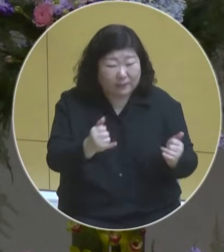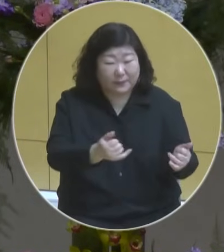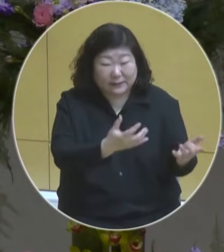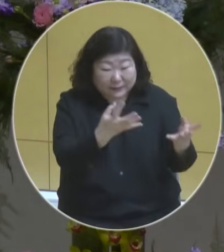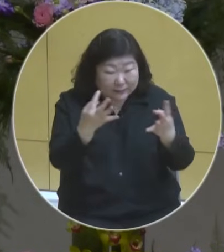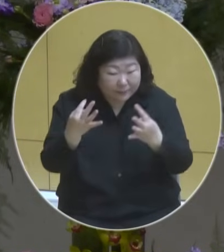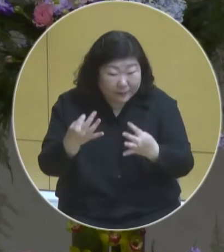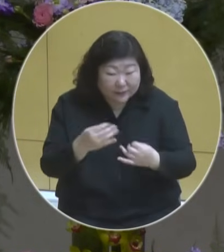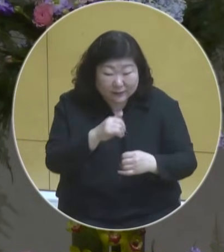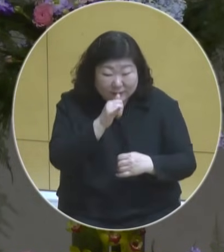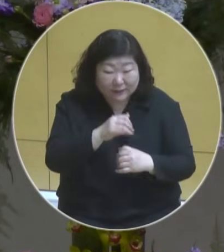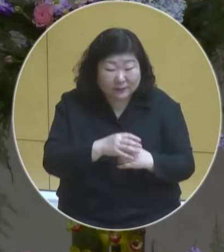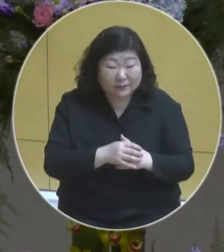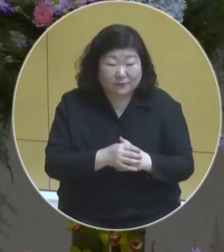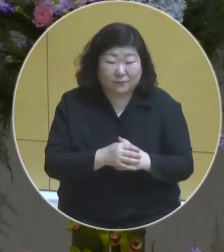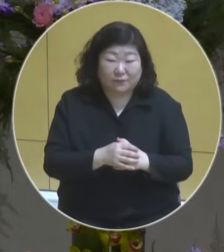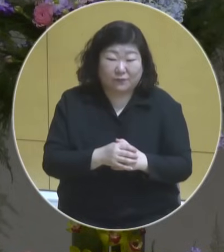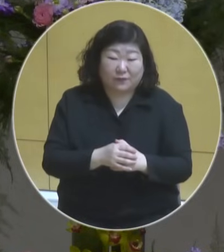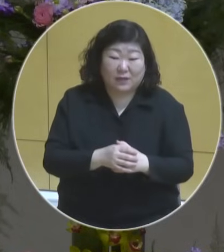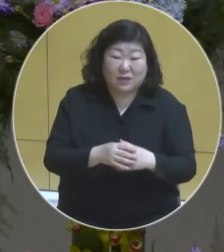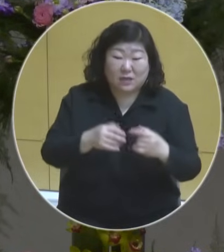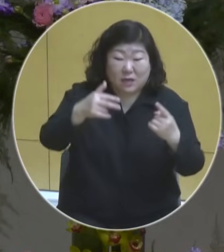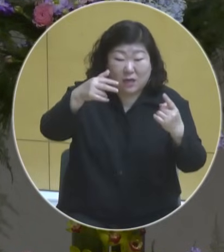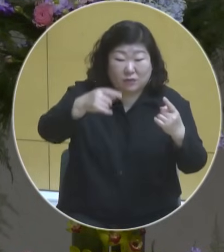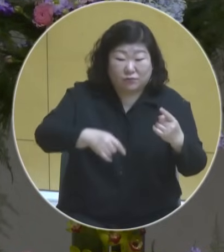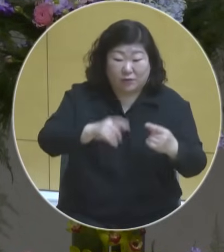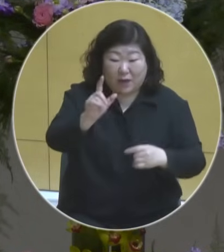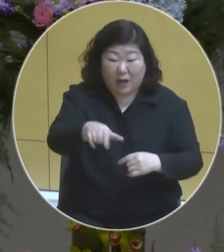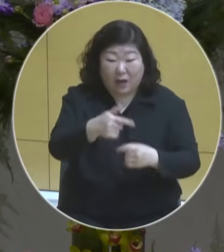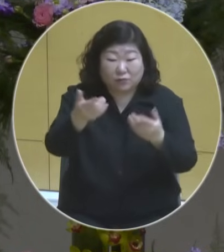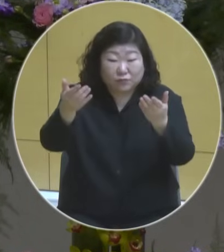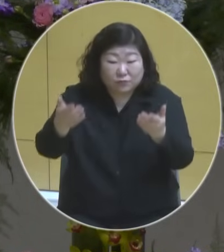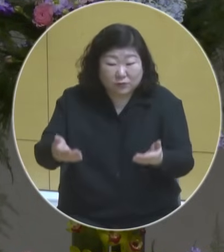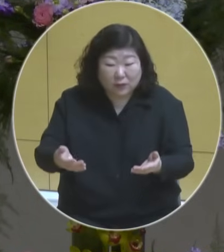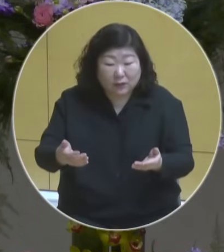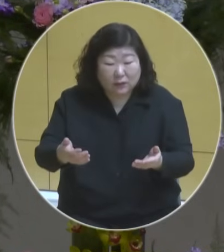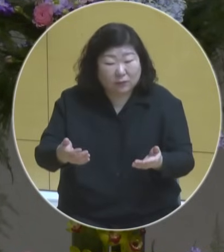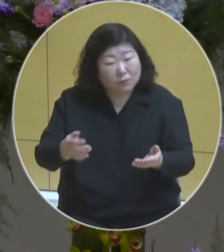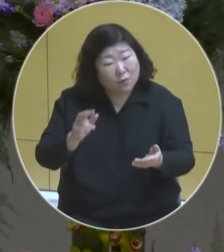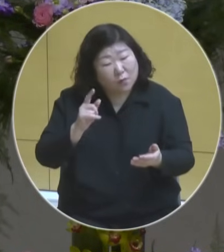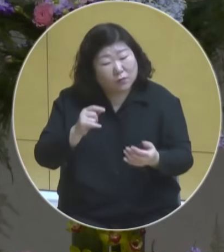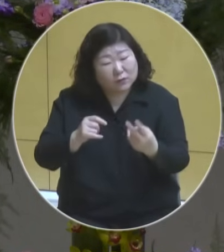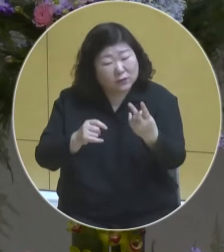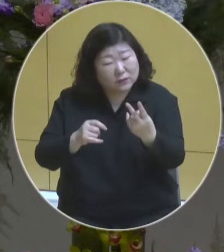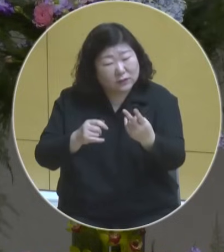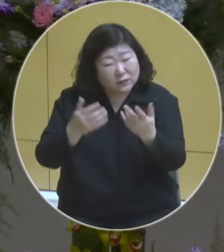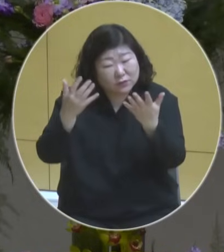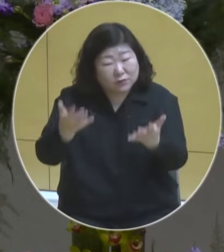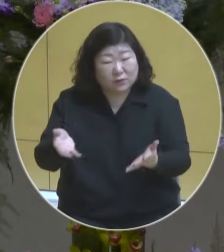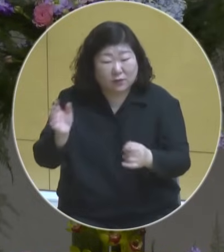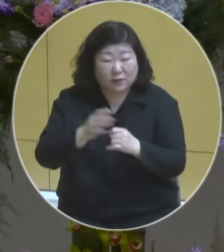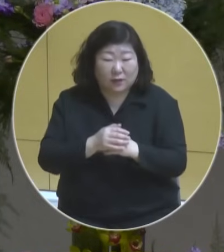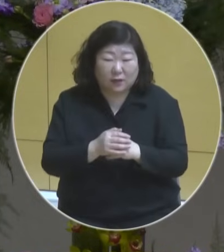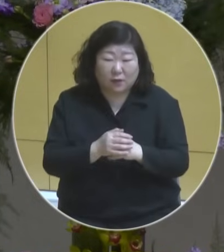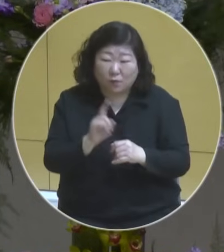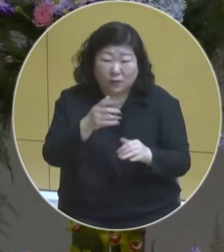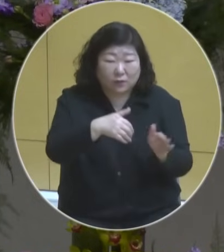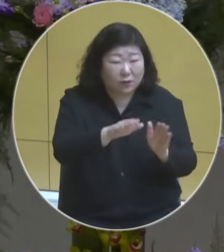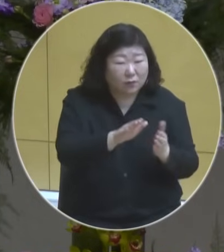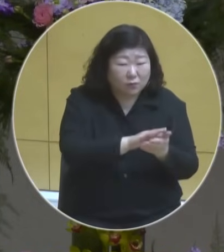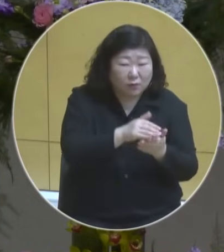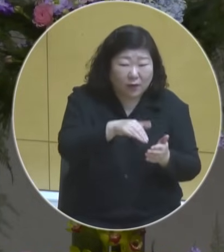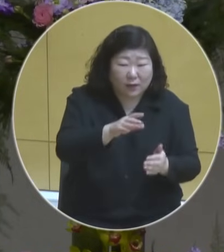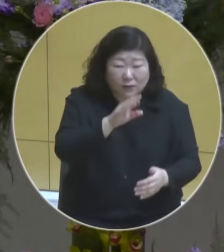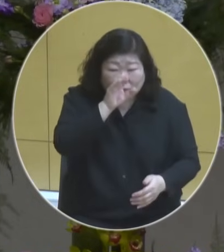많을 거예요 일주일에 하루 쉬 호른 이틀 쉬는데 연나라 어디서 쉬기 좋은데 꼭 주일이